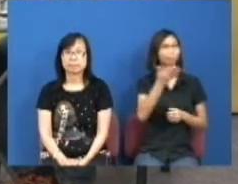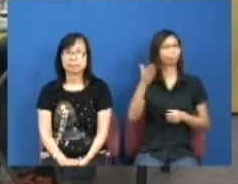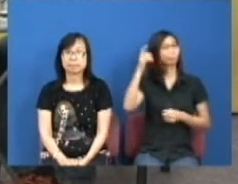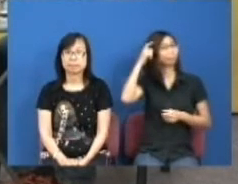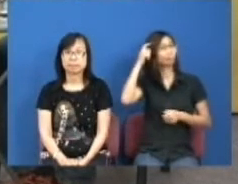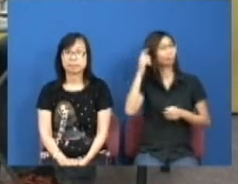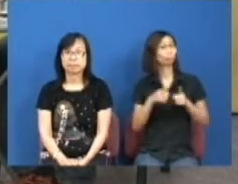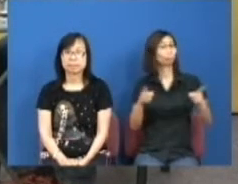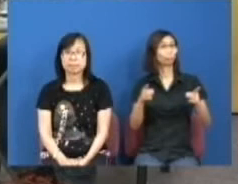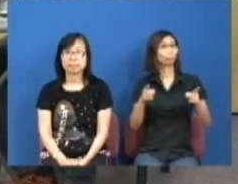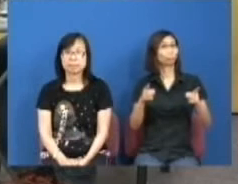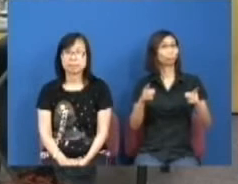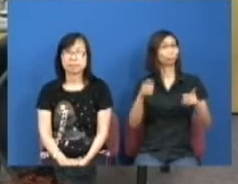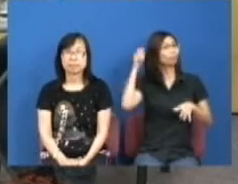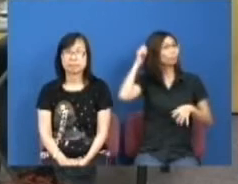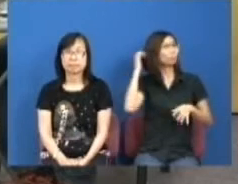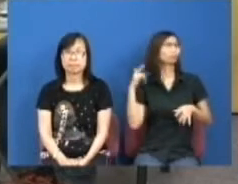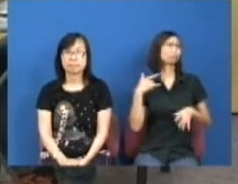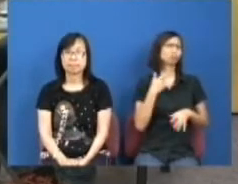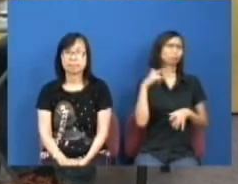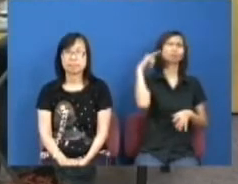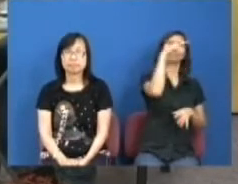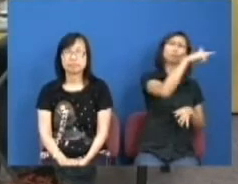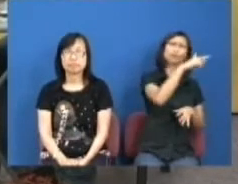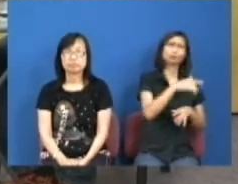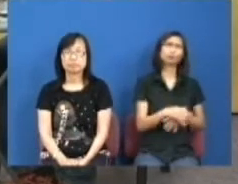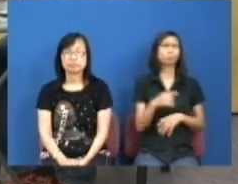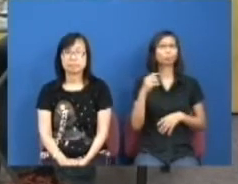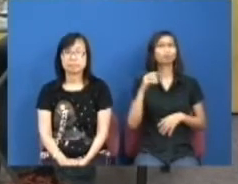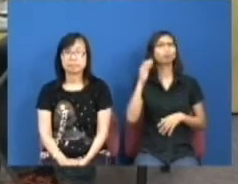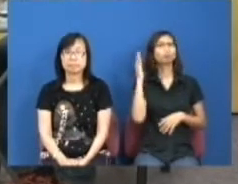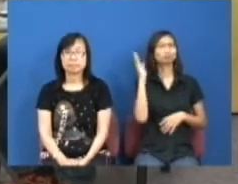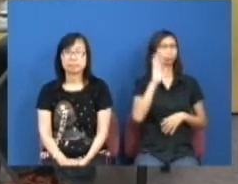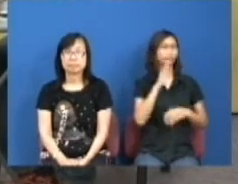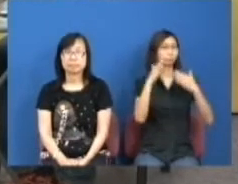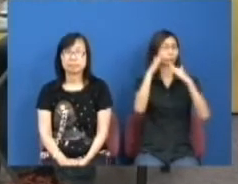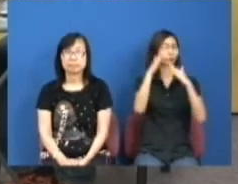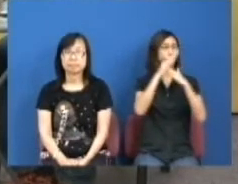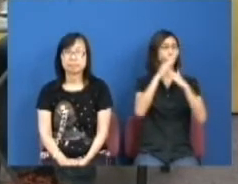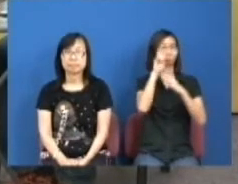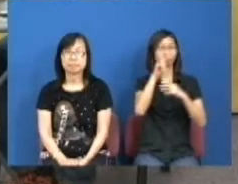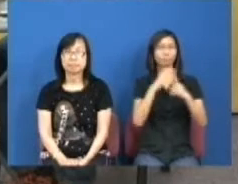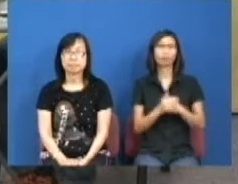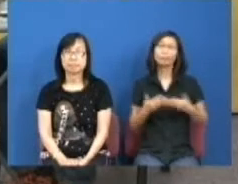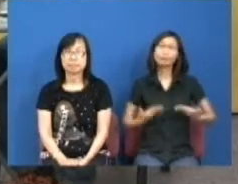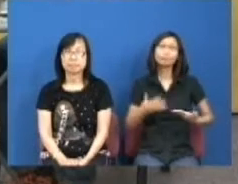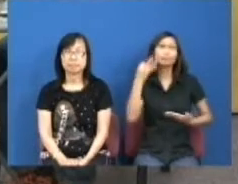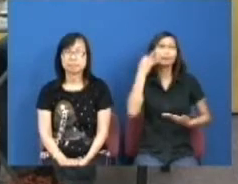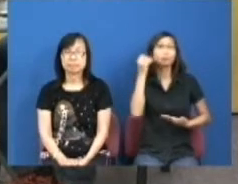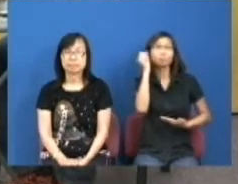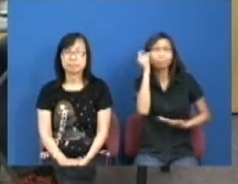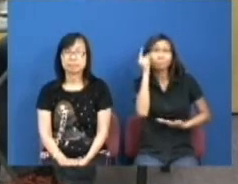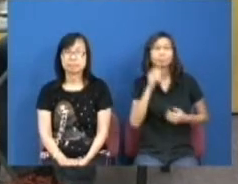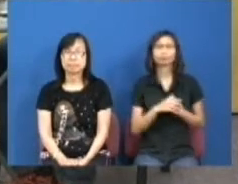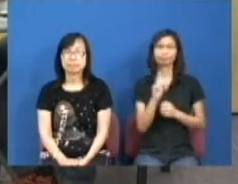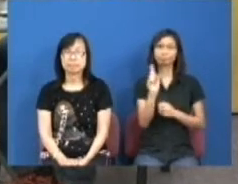長毛唔喺度，跟住唔睇，咁都希望繼續即係支持捧場。咁我諗今日嘅嘉賓都有一個好大嘅特色，咁當然第一就係因